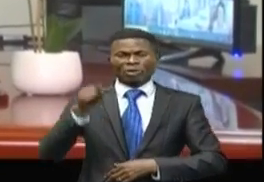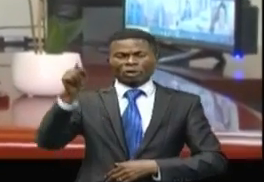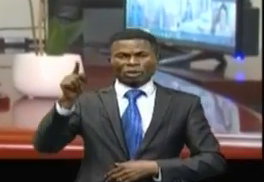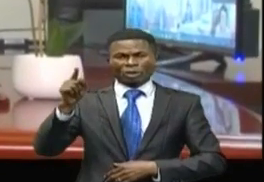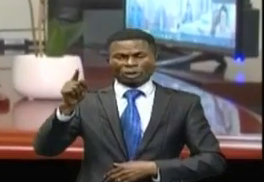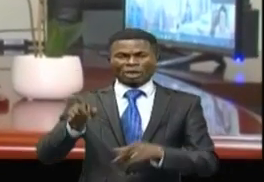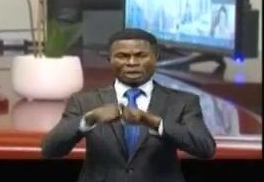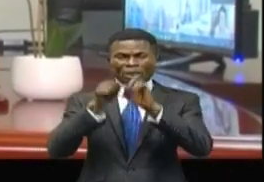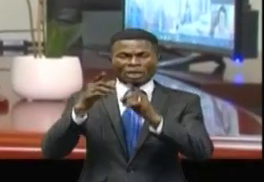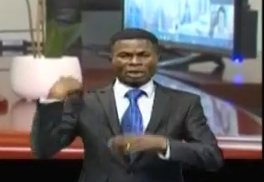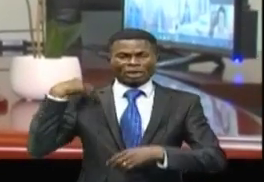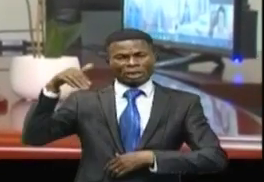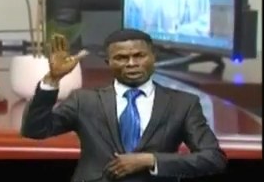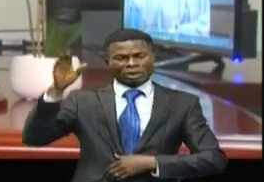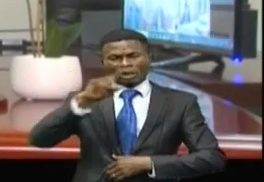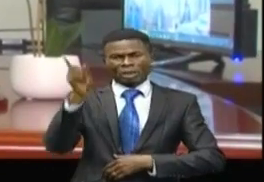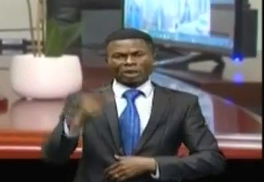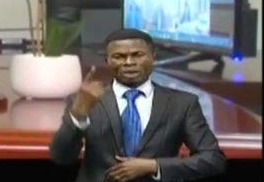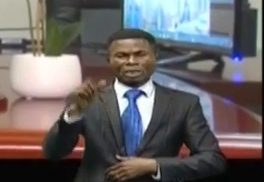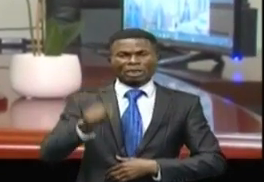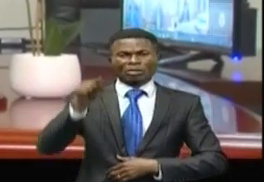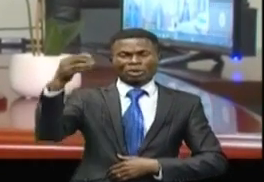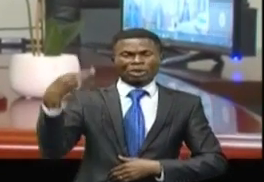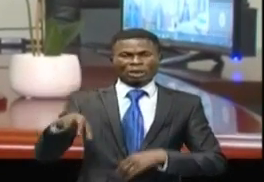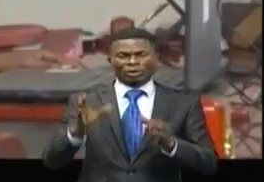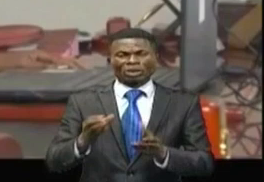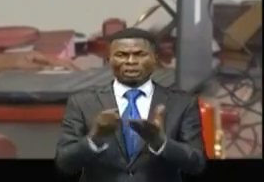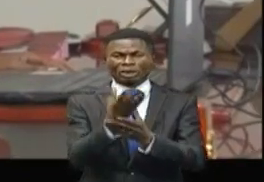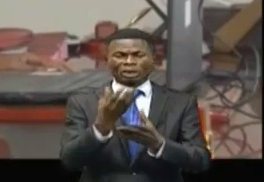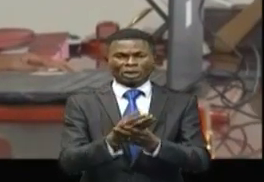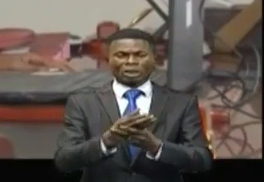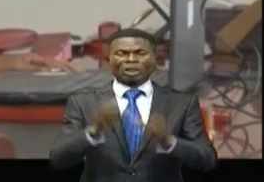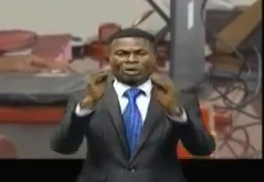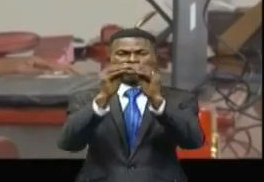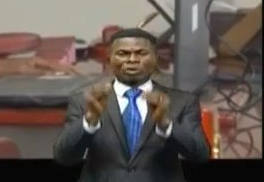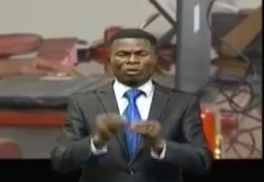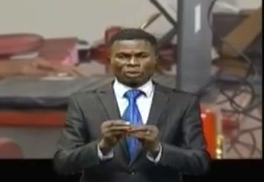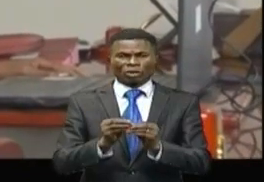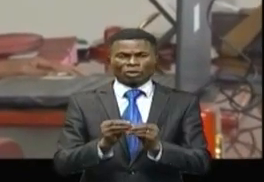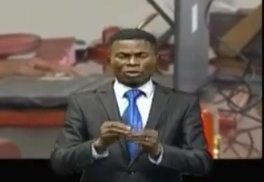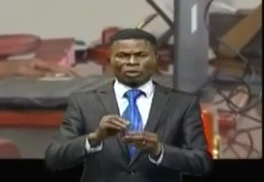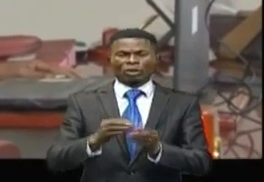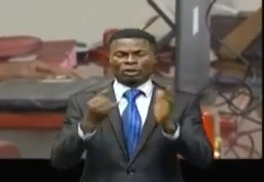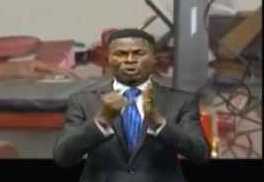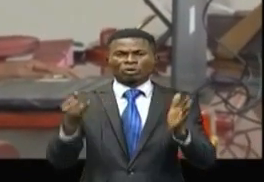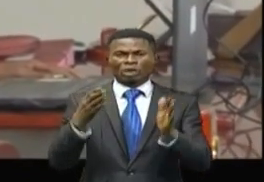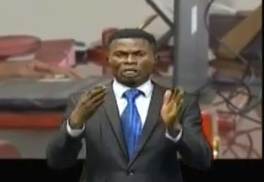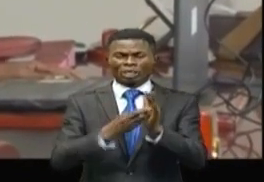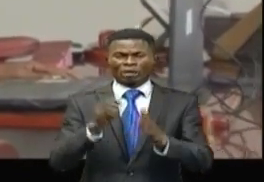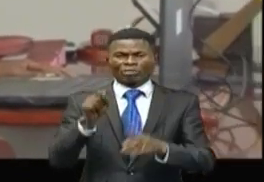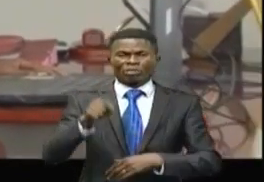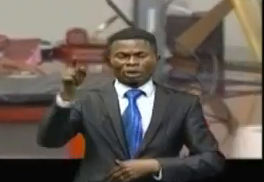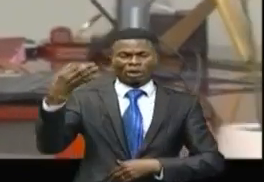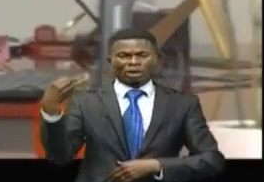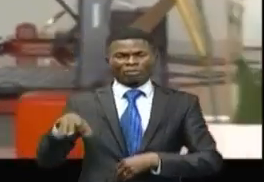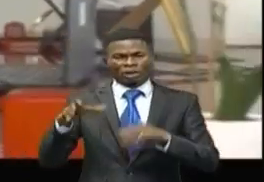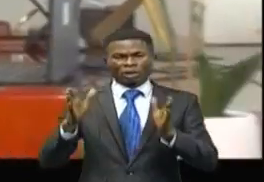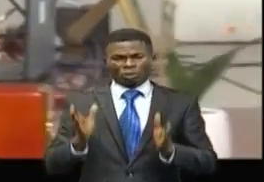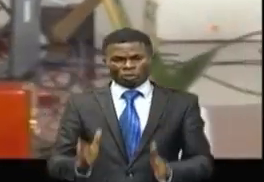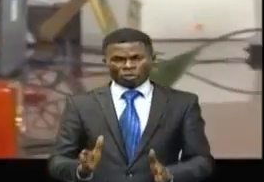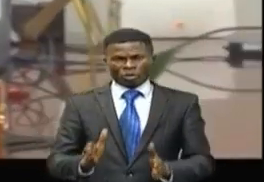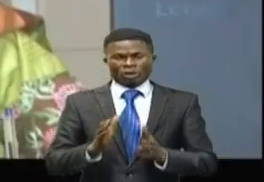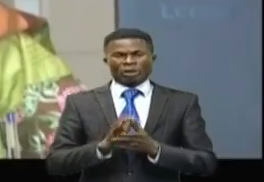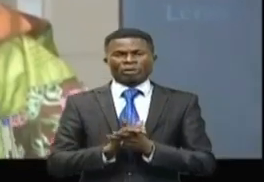dette publique extérieure 31 milliards de francs comme l'est les dépenses en capital chiffré à près de 79 milliards de francs congolais